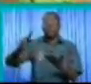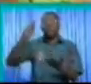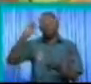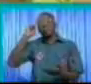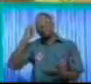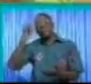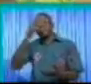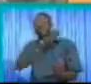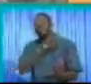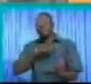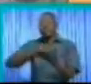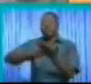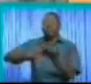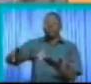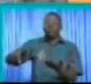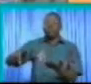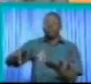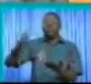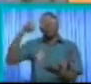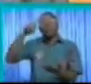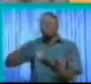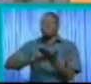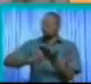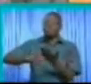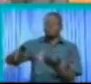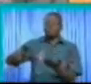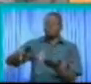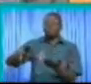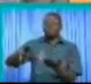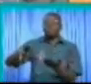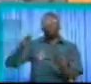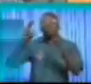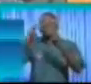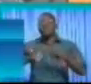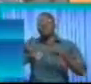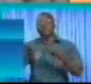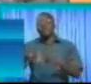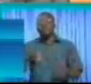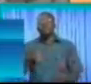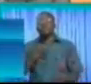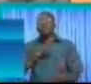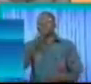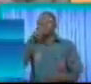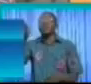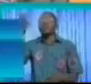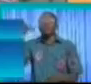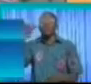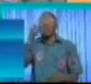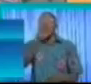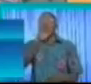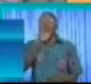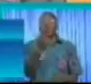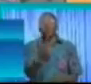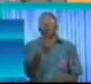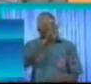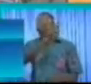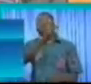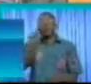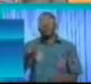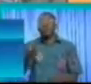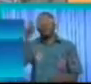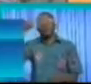de l'assainissement. Pour ce qui concerne l'assainissement aussi, en zone rurale, nous étions à 3,1%. D'assainissement adéquat et